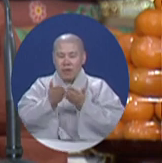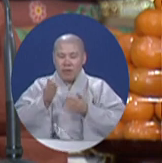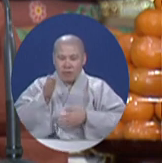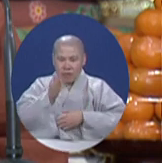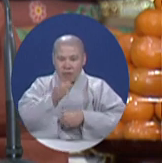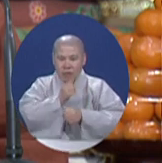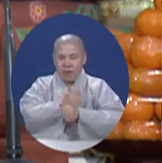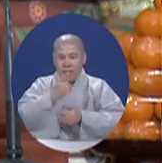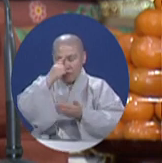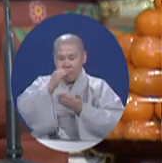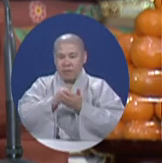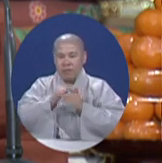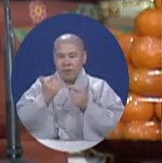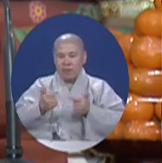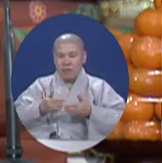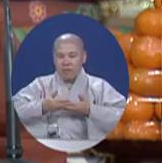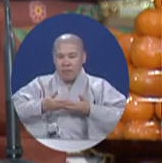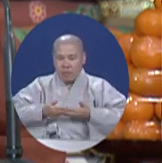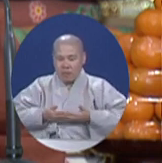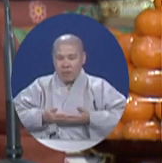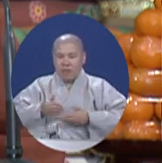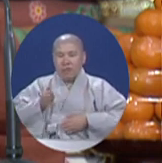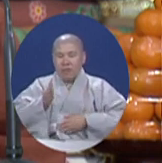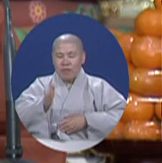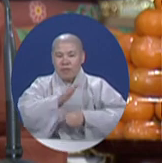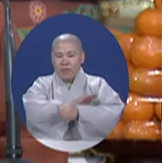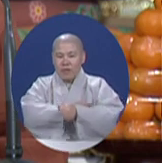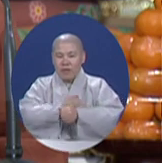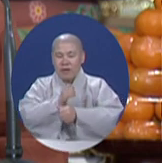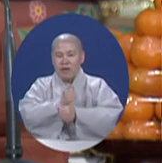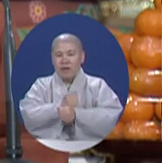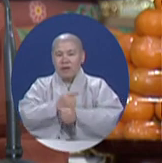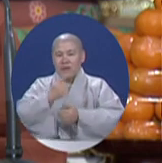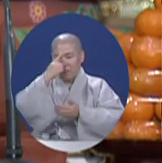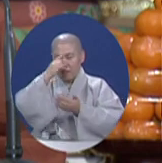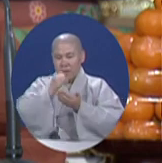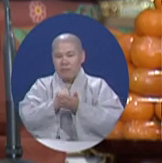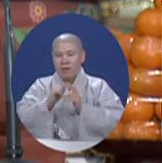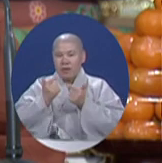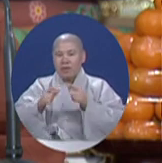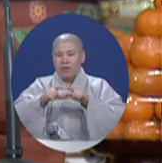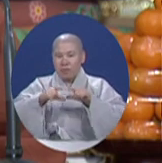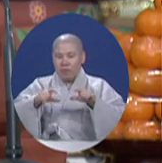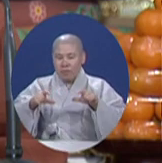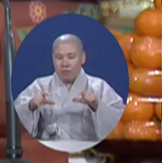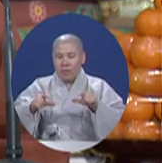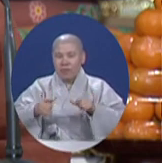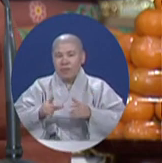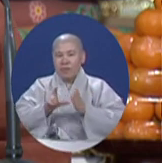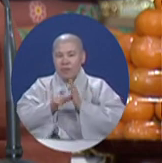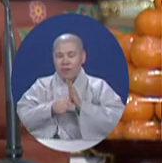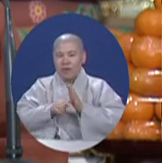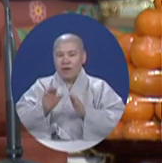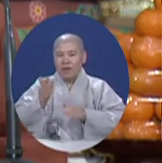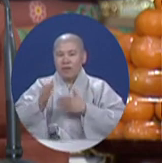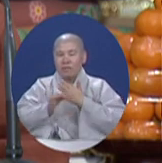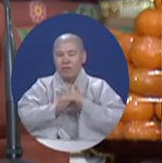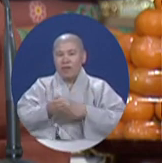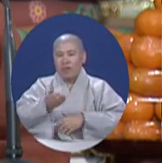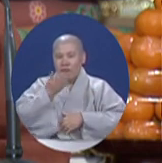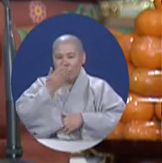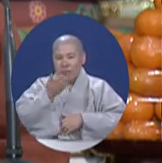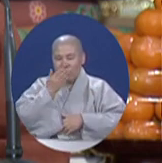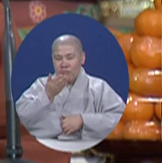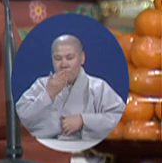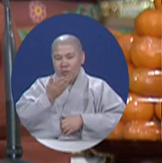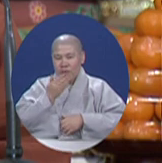아니고 선을 전문적으로 잘하는 분이 아니고 보통 대중 그죠. 때 되면 죽 먹고 때 되면 밥